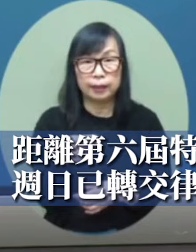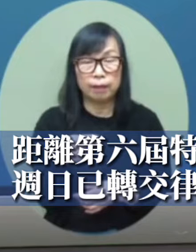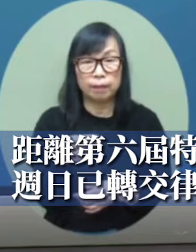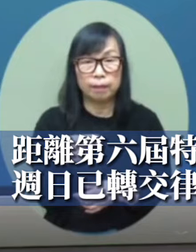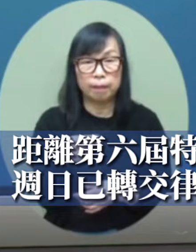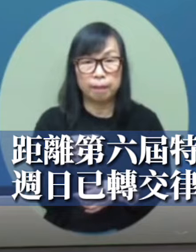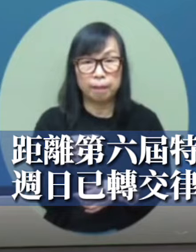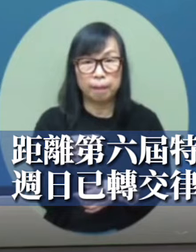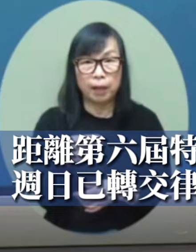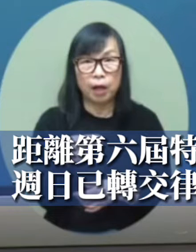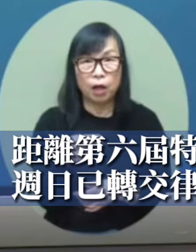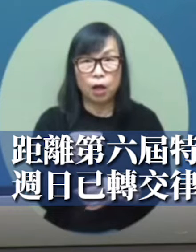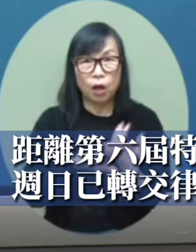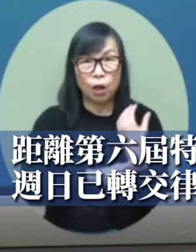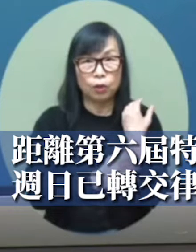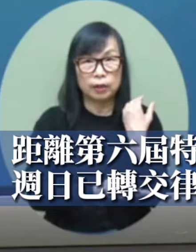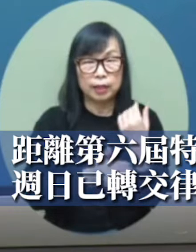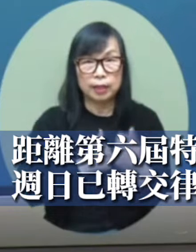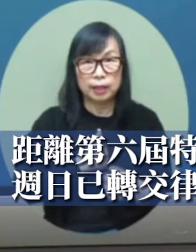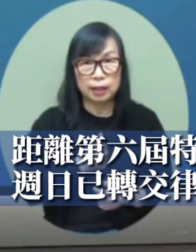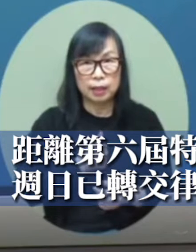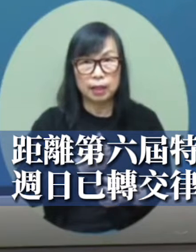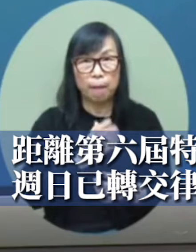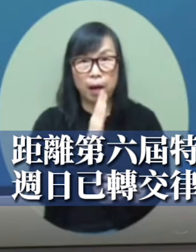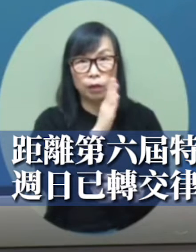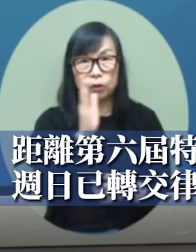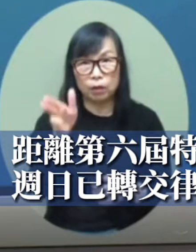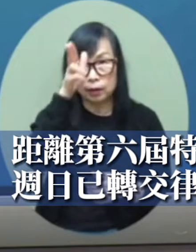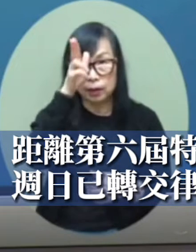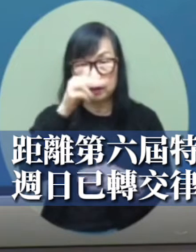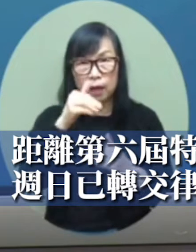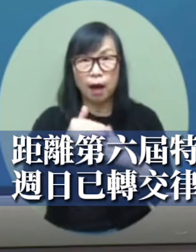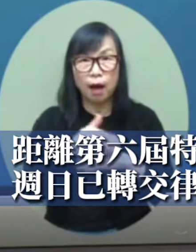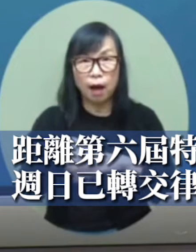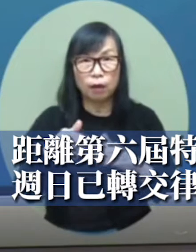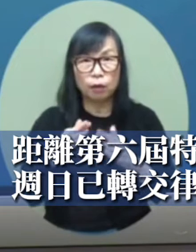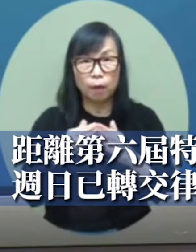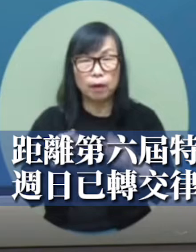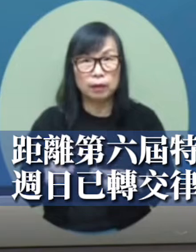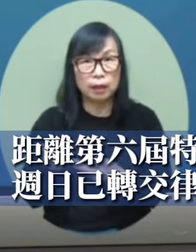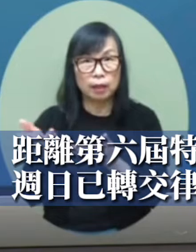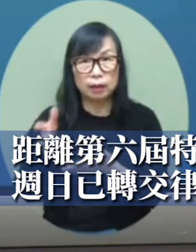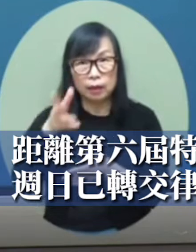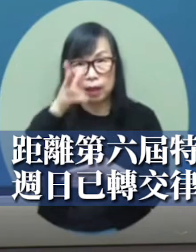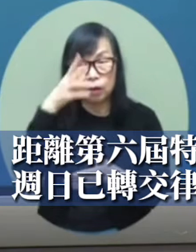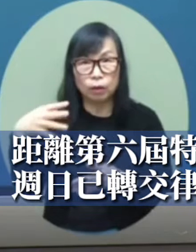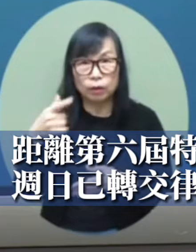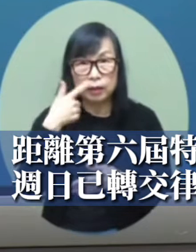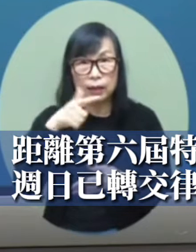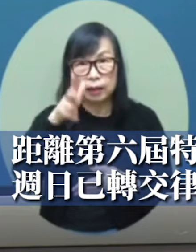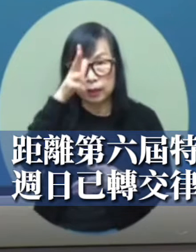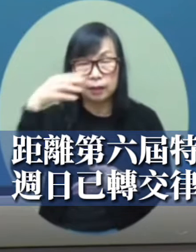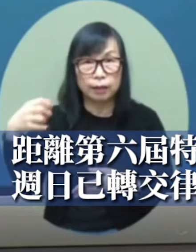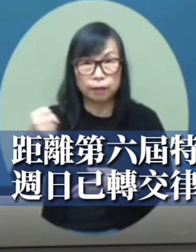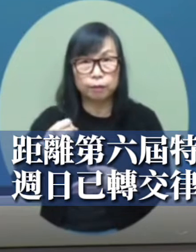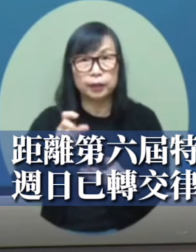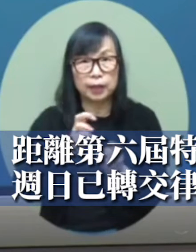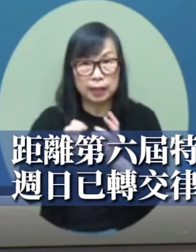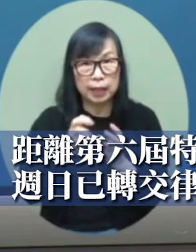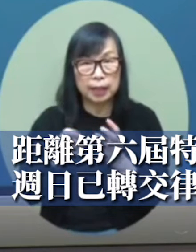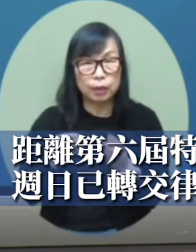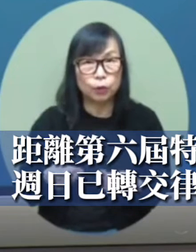將律政司同埋各個政策局提交俾當選行政長官嘅資料咧，係